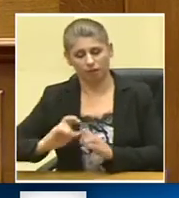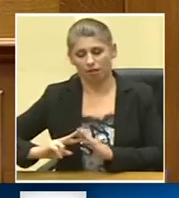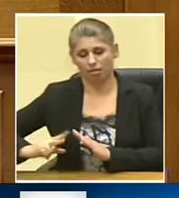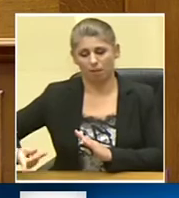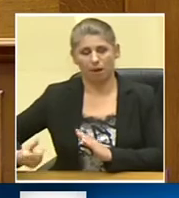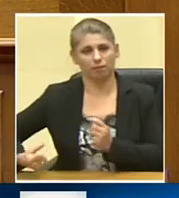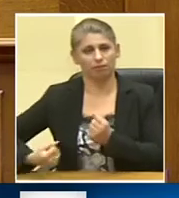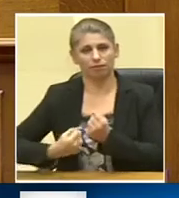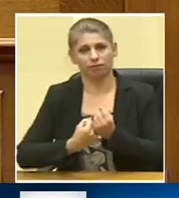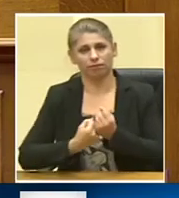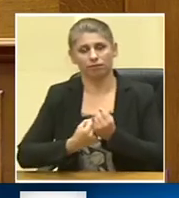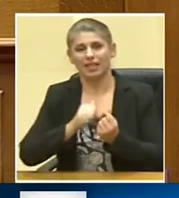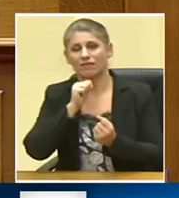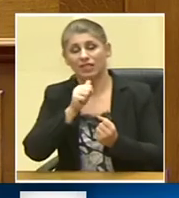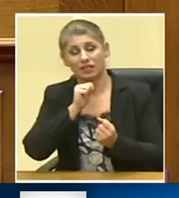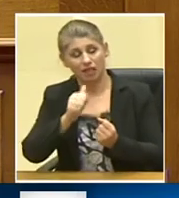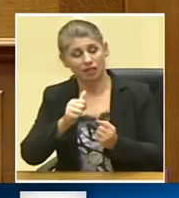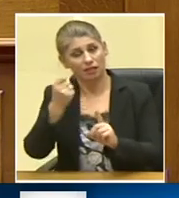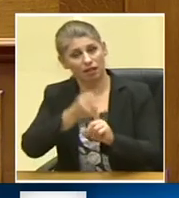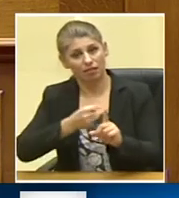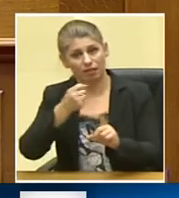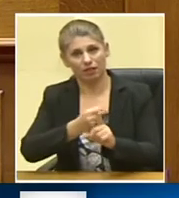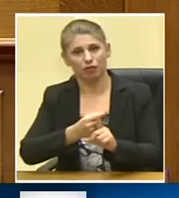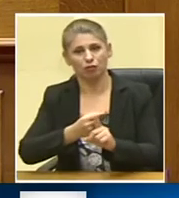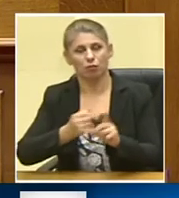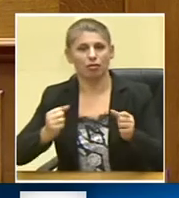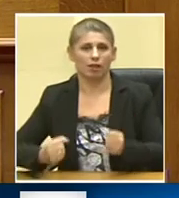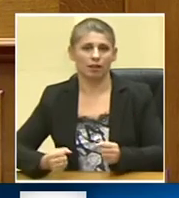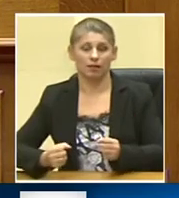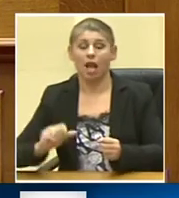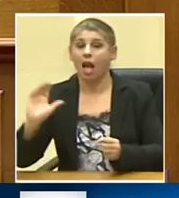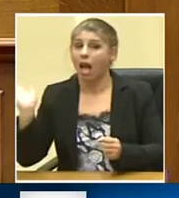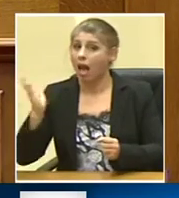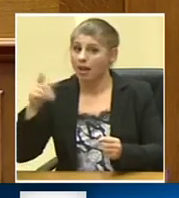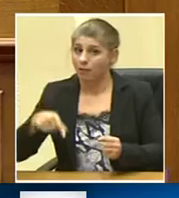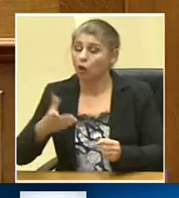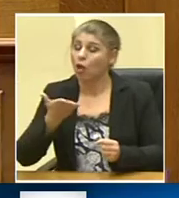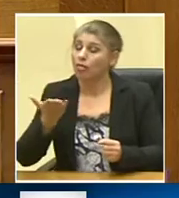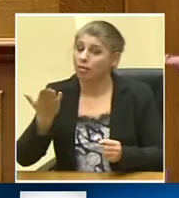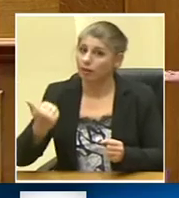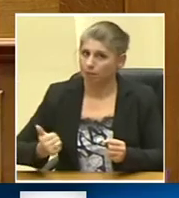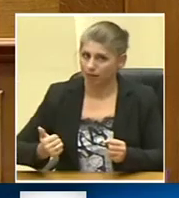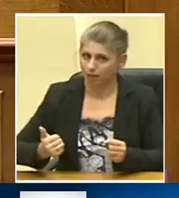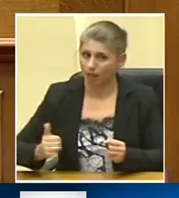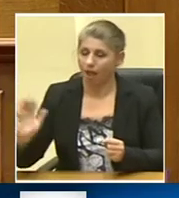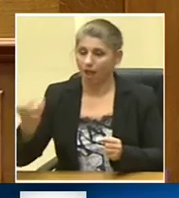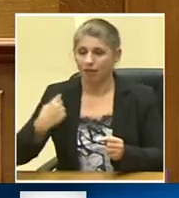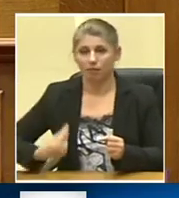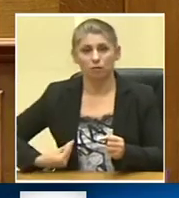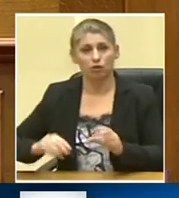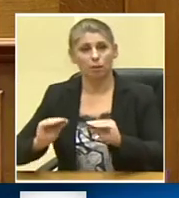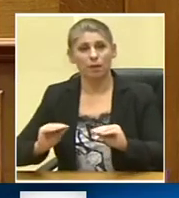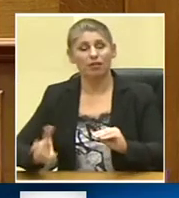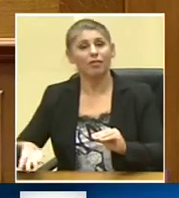μας, στις Βρυξέλλες, για να διεκδικήσουμε θέσεις. Εάν αυτό δεν υπήρχε, αν η δημόσια παιδεία δεν υπήρχε